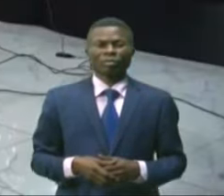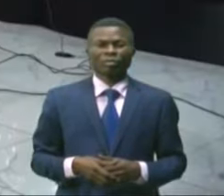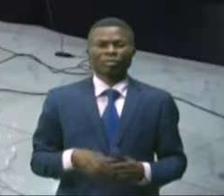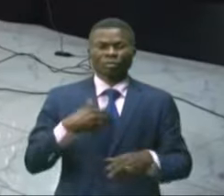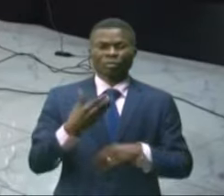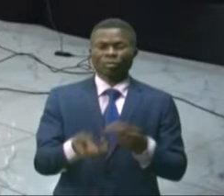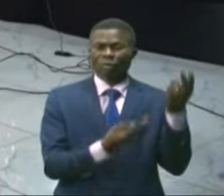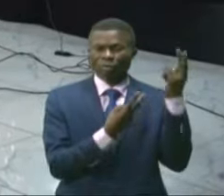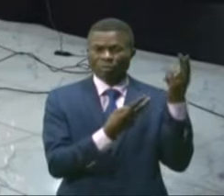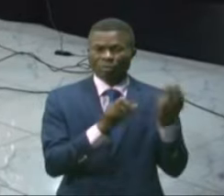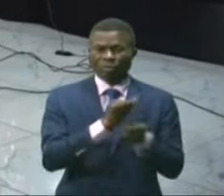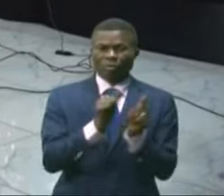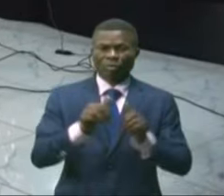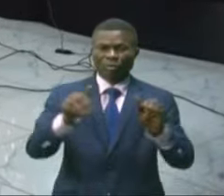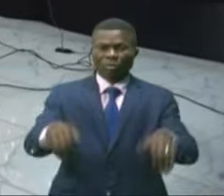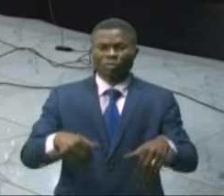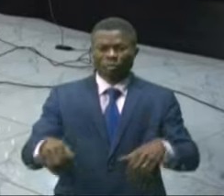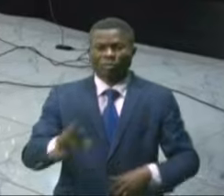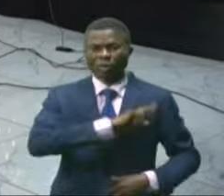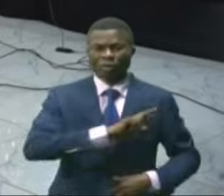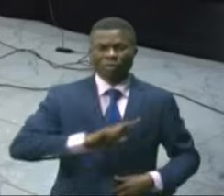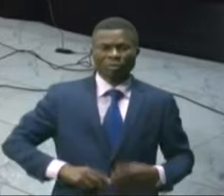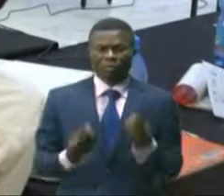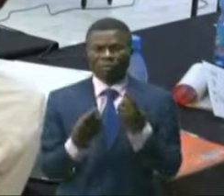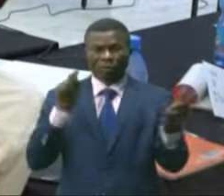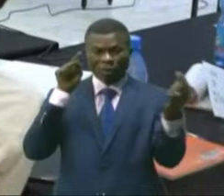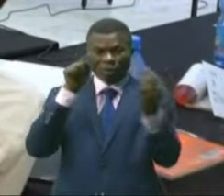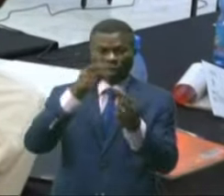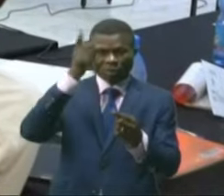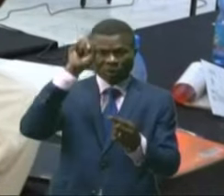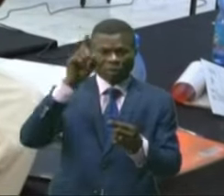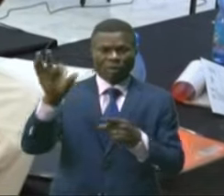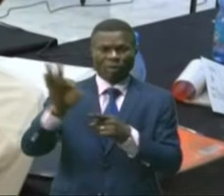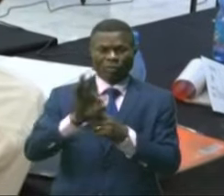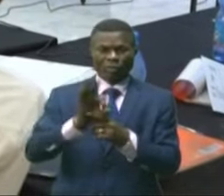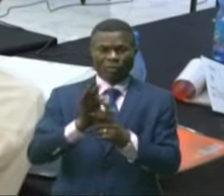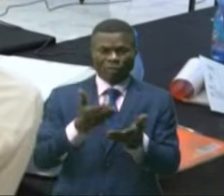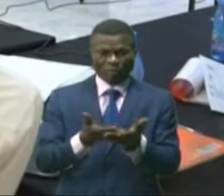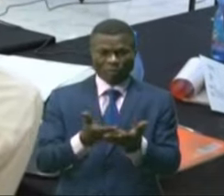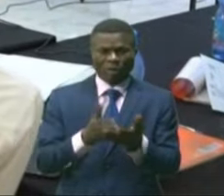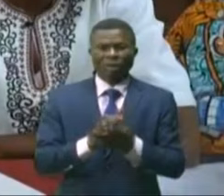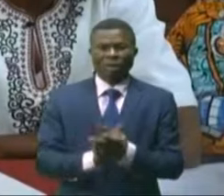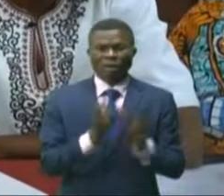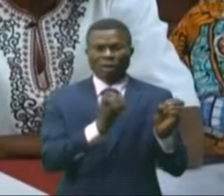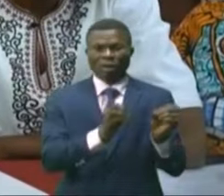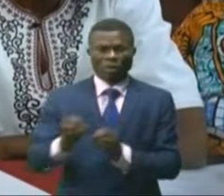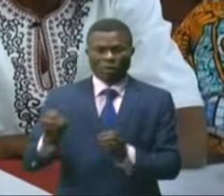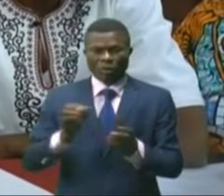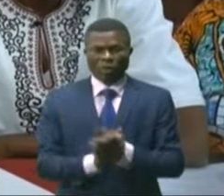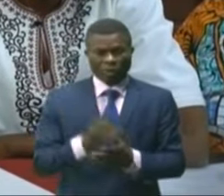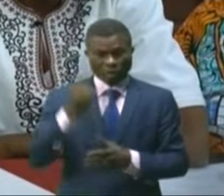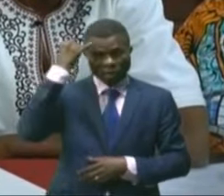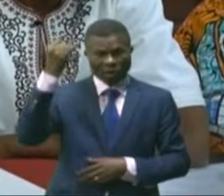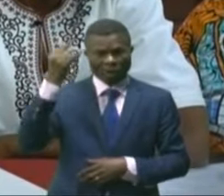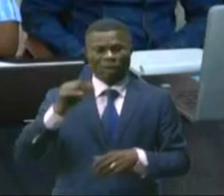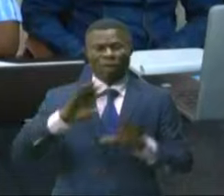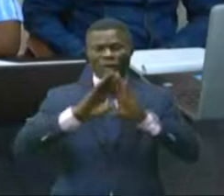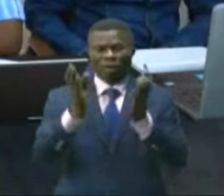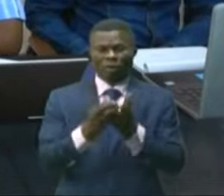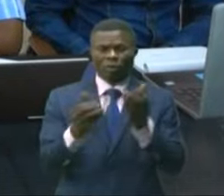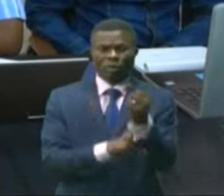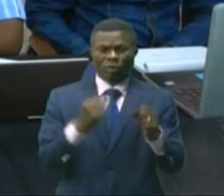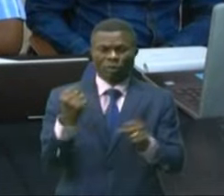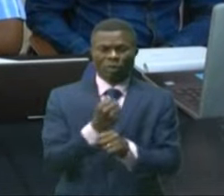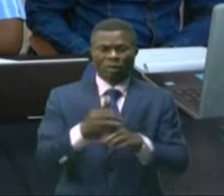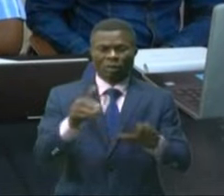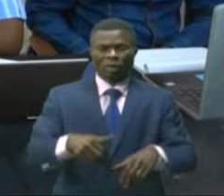valeur au secteur agricole de la RDC, c'est l'objectif principal de cet atelier, organisé à l'attention des producteurs.